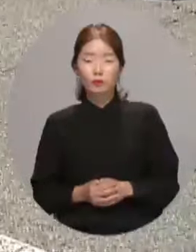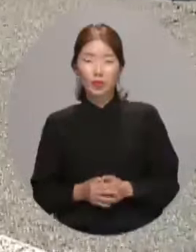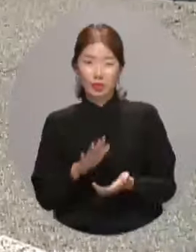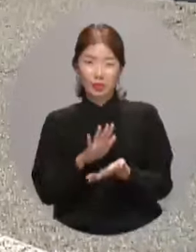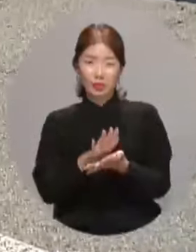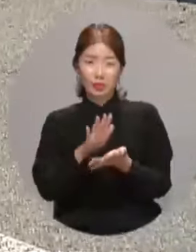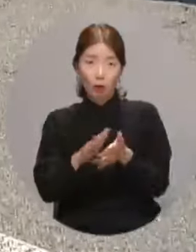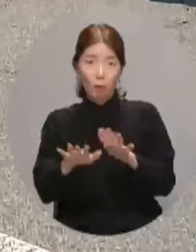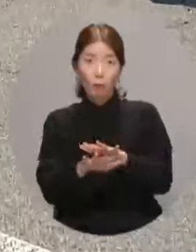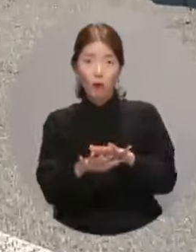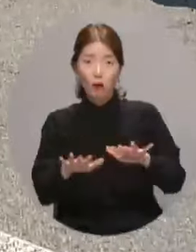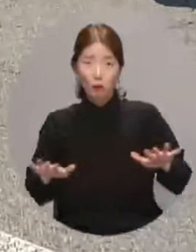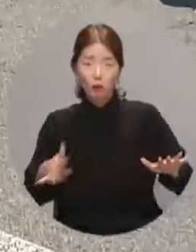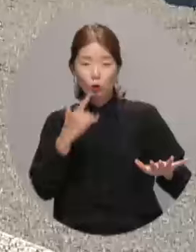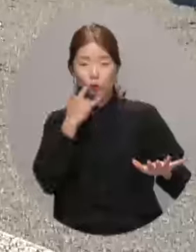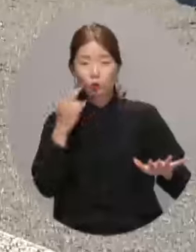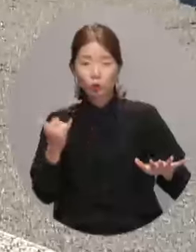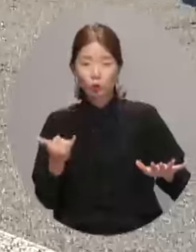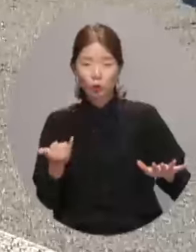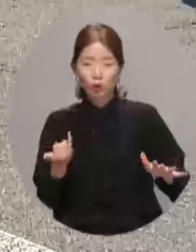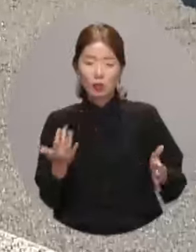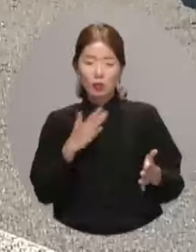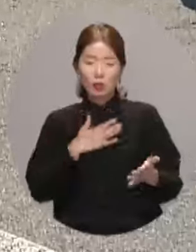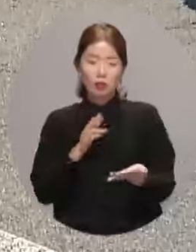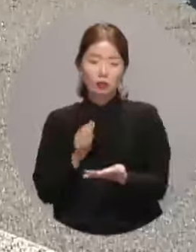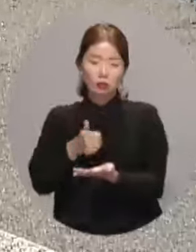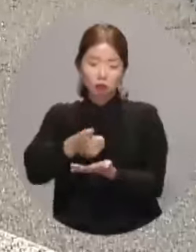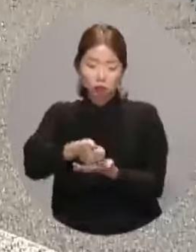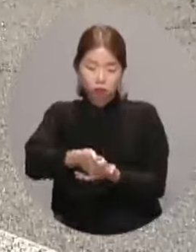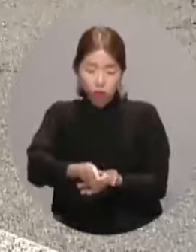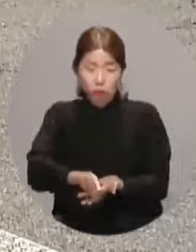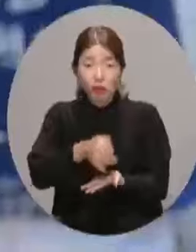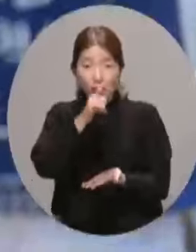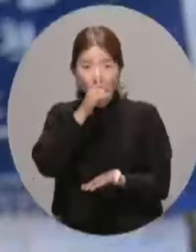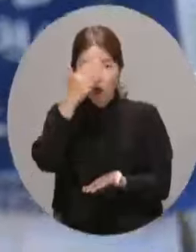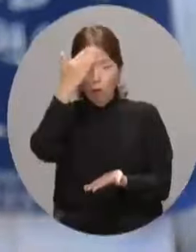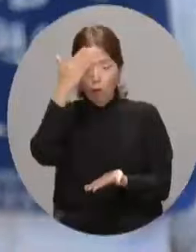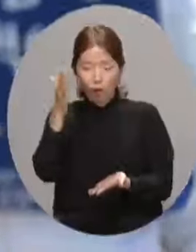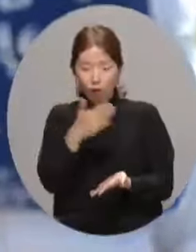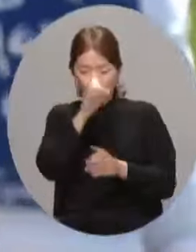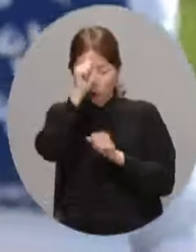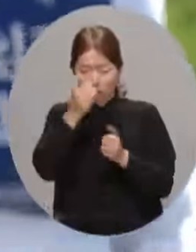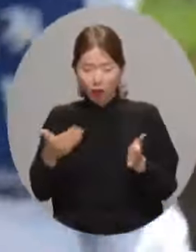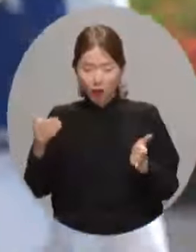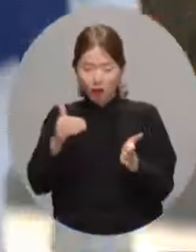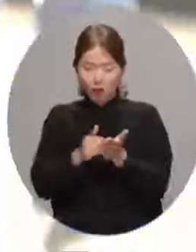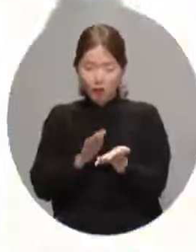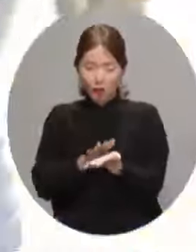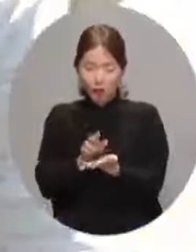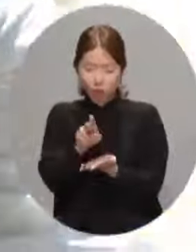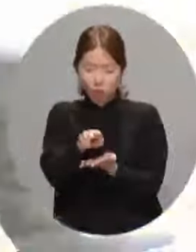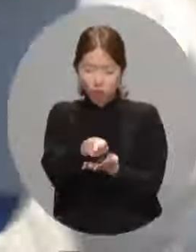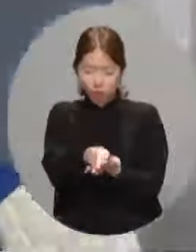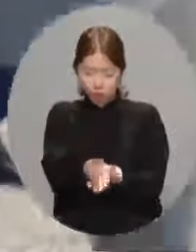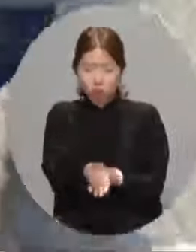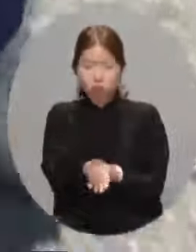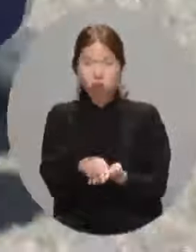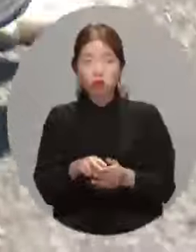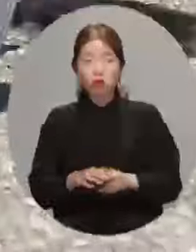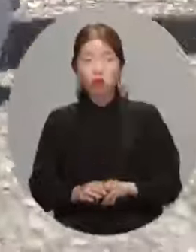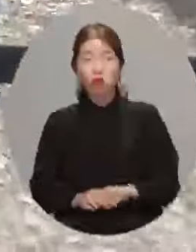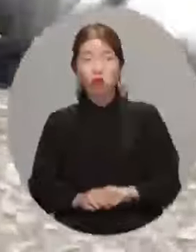달궈진 아스팔트 위에 부모들이 온몸을 내려놓습니다. 머리부터 발끝까지 땅에 대고 절을 하는